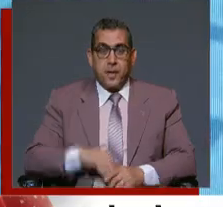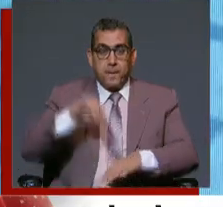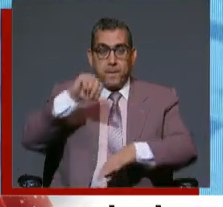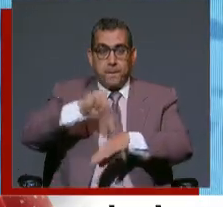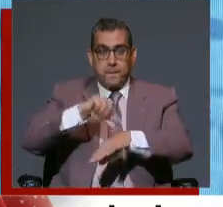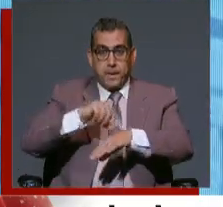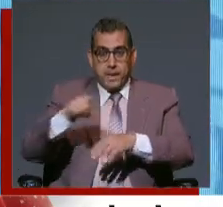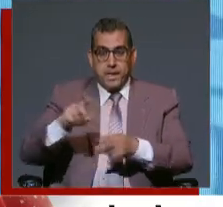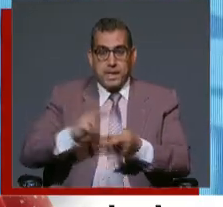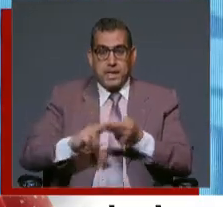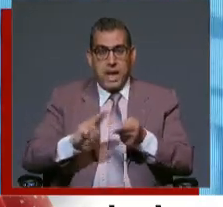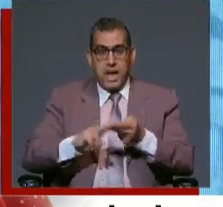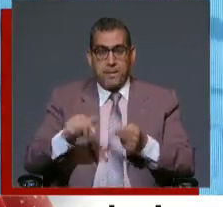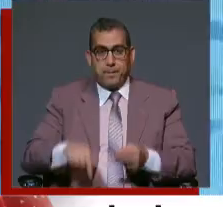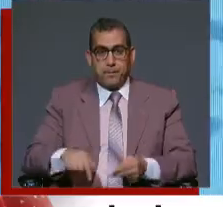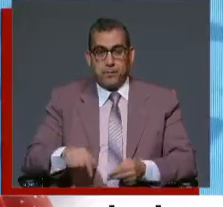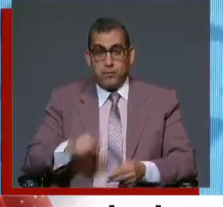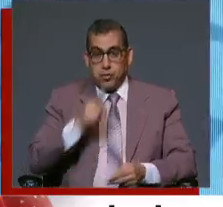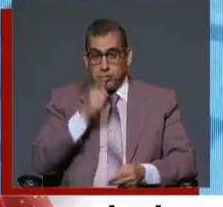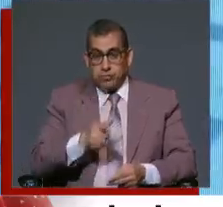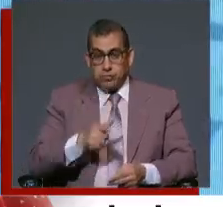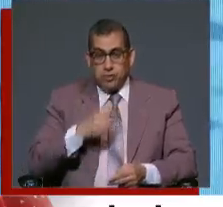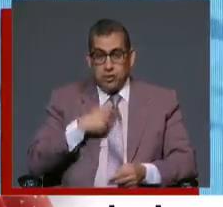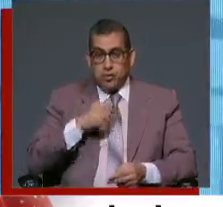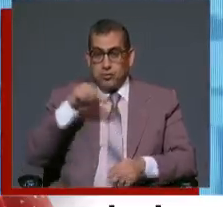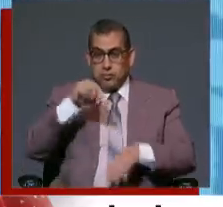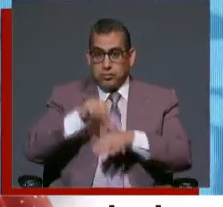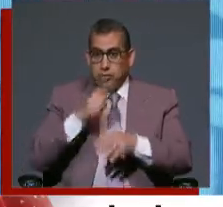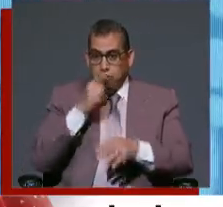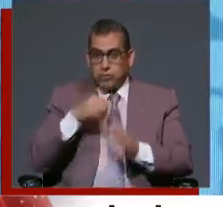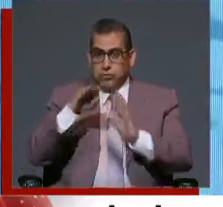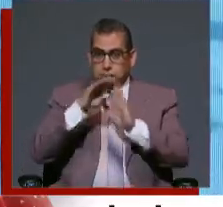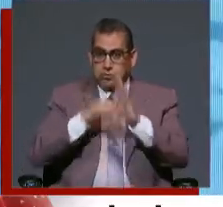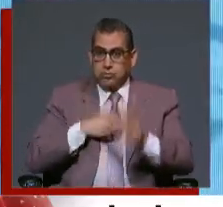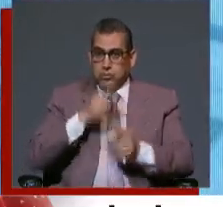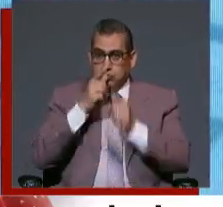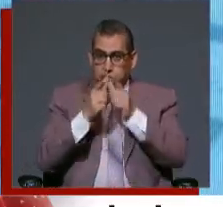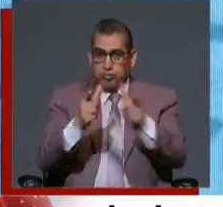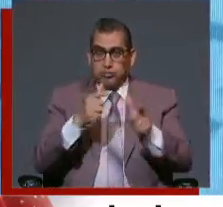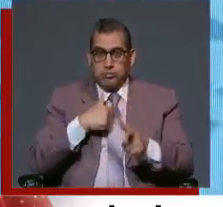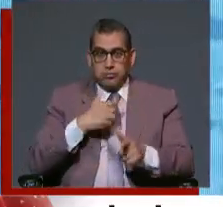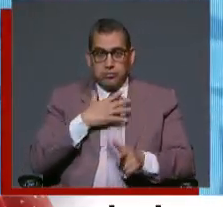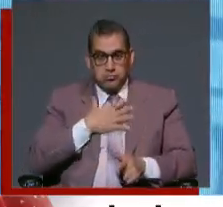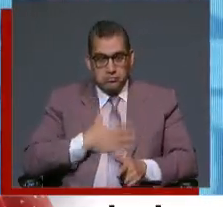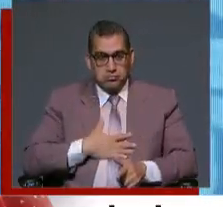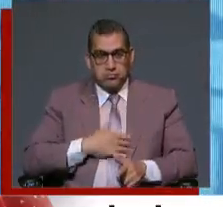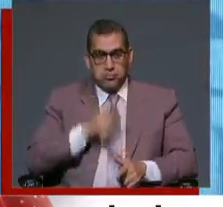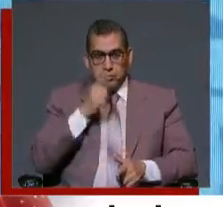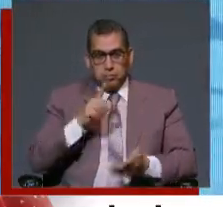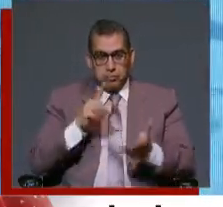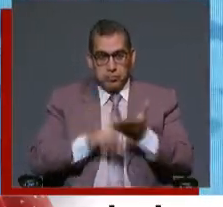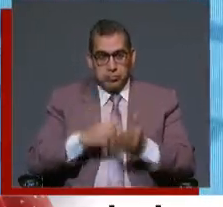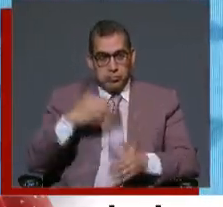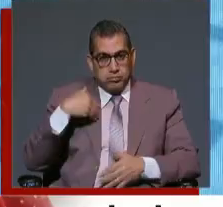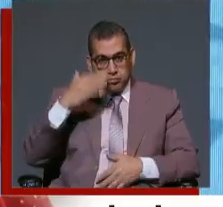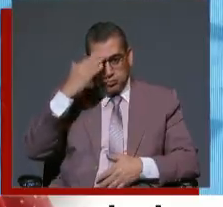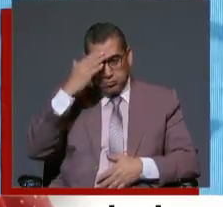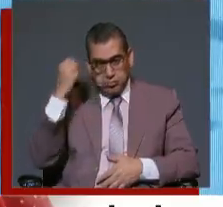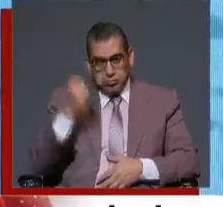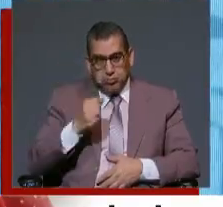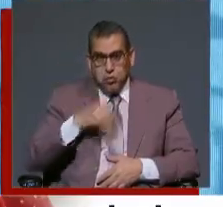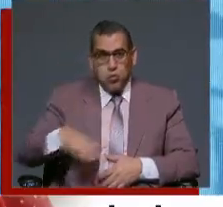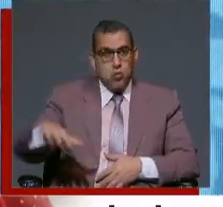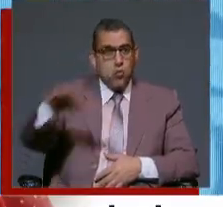سلام. وبهذه المناسبة سعيدة أود أن أعرب عن جزيل امتناننا وتقديرنا لكم جميعا